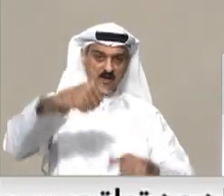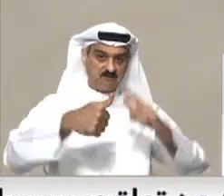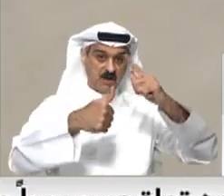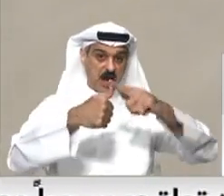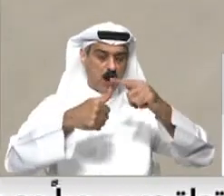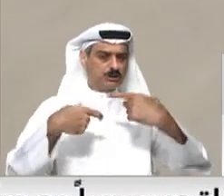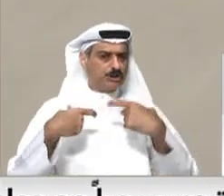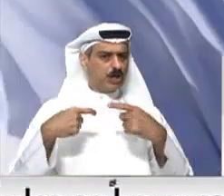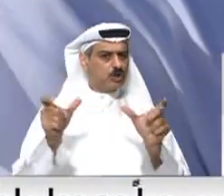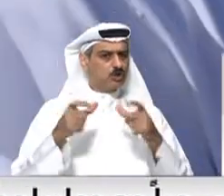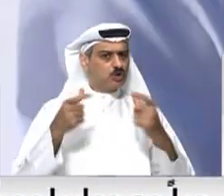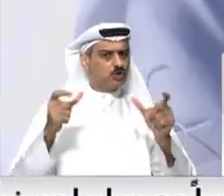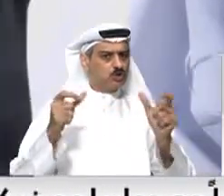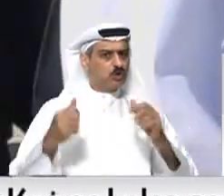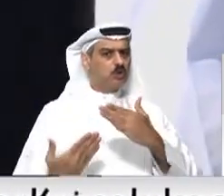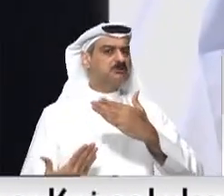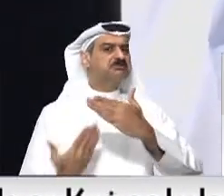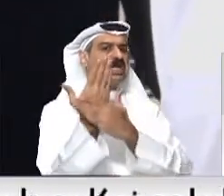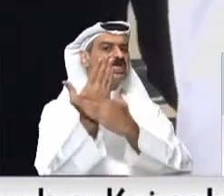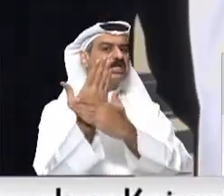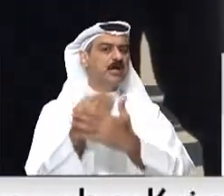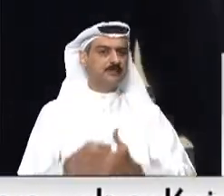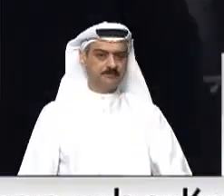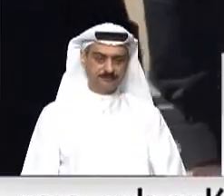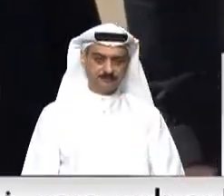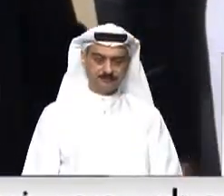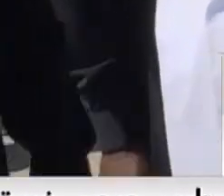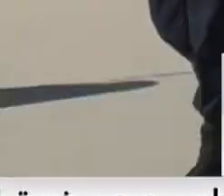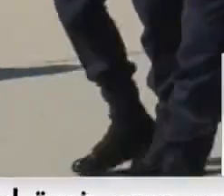تقنيات بالغة التطور.